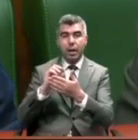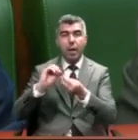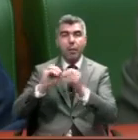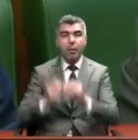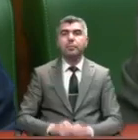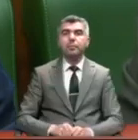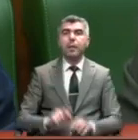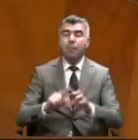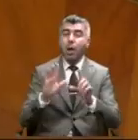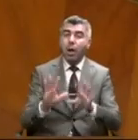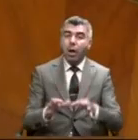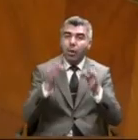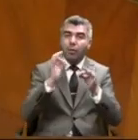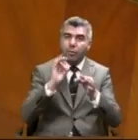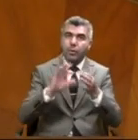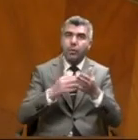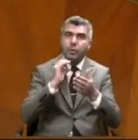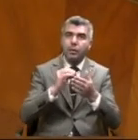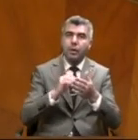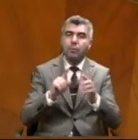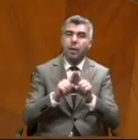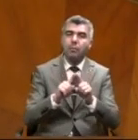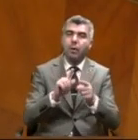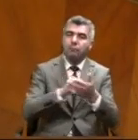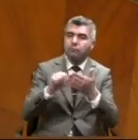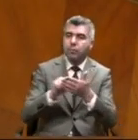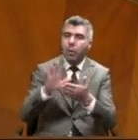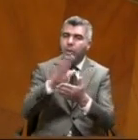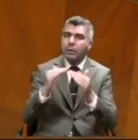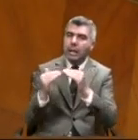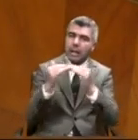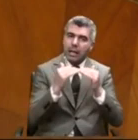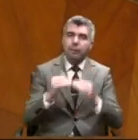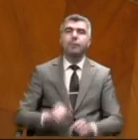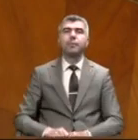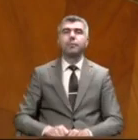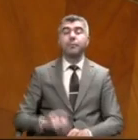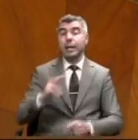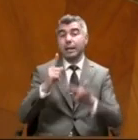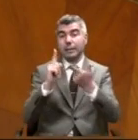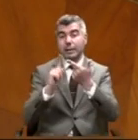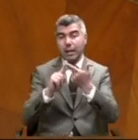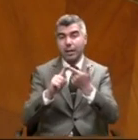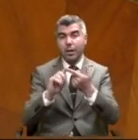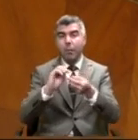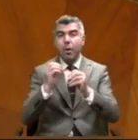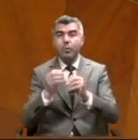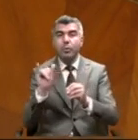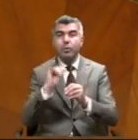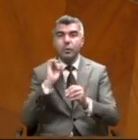وخرجنا بالمساهمه المهنيه الموحده ثانيا كان عندهم المشكل ديال